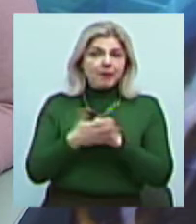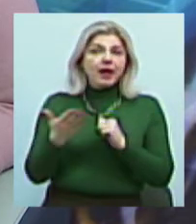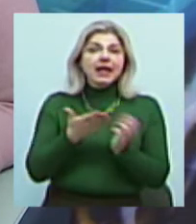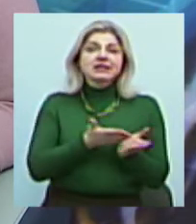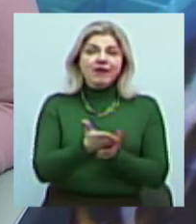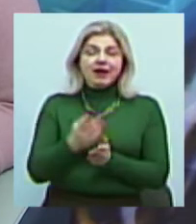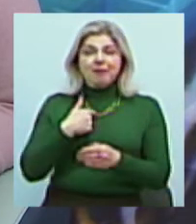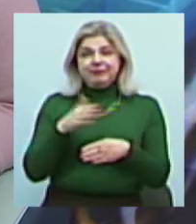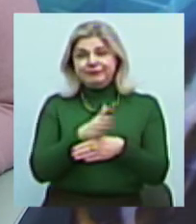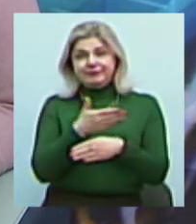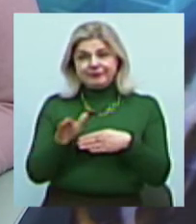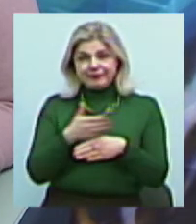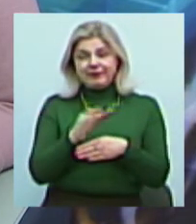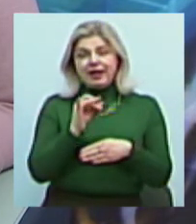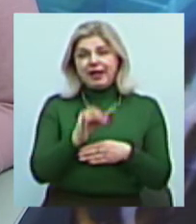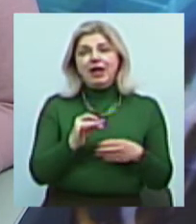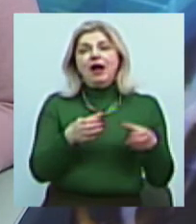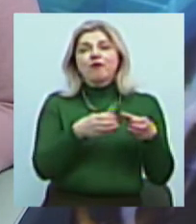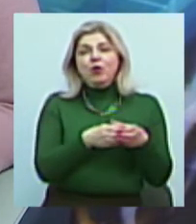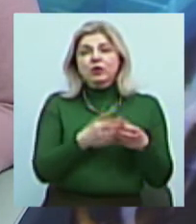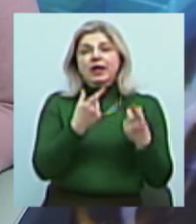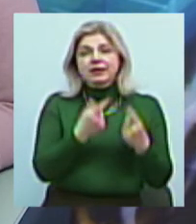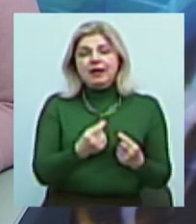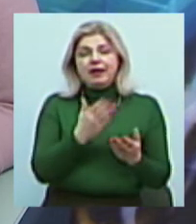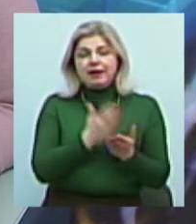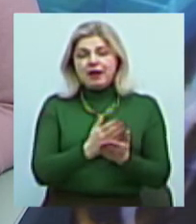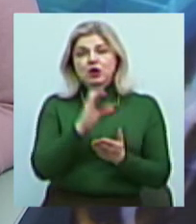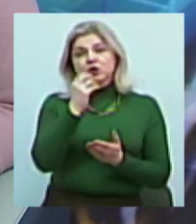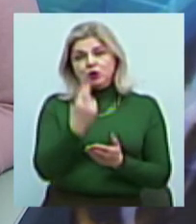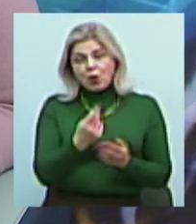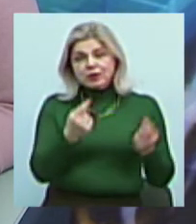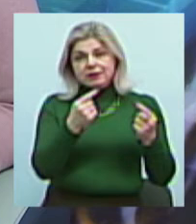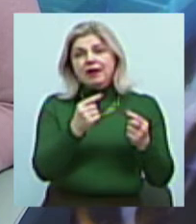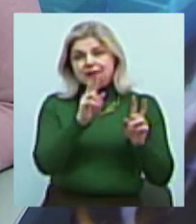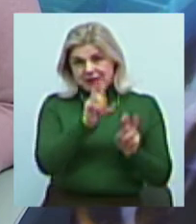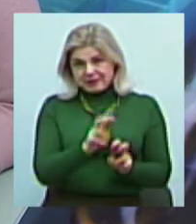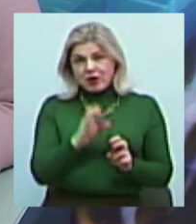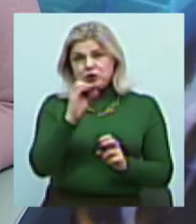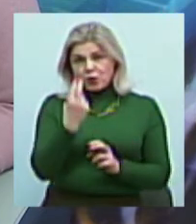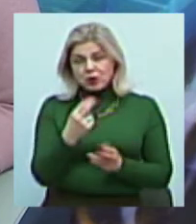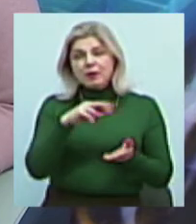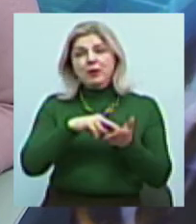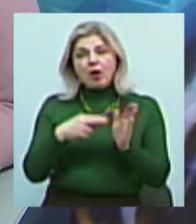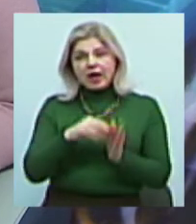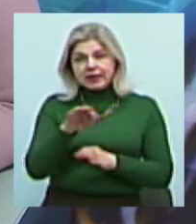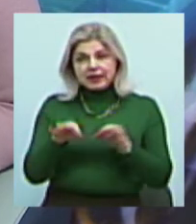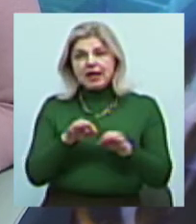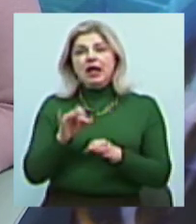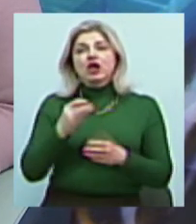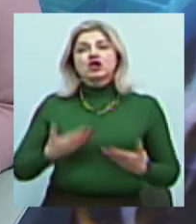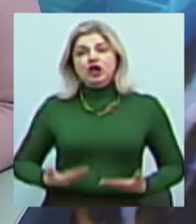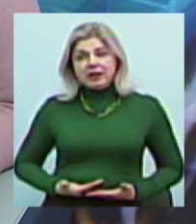так звані інфраструктурні проєкти, де входять, якраз і ви зазначили, це соціальні проєкти, соціальна інфраструктура,